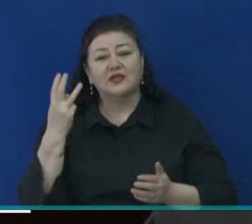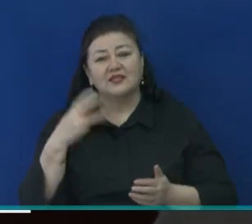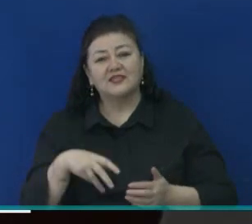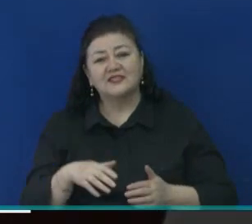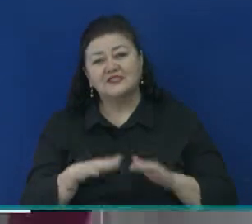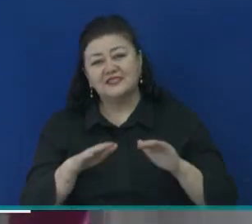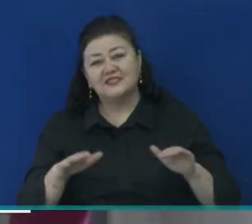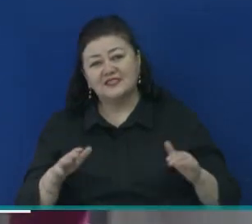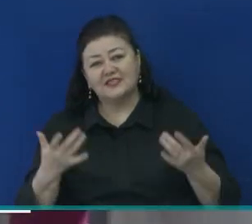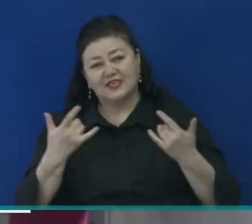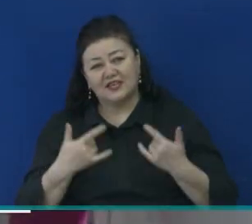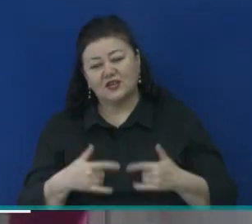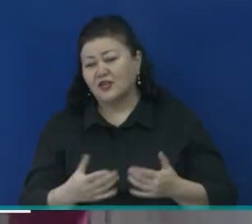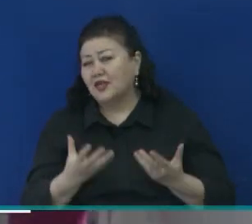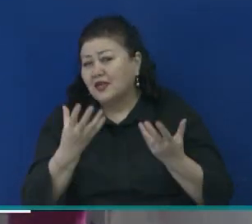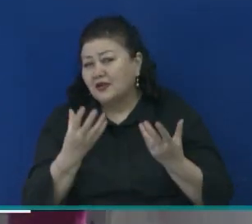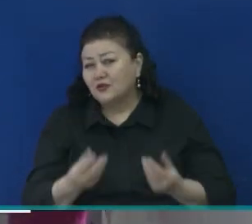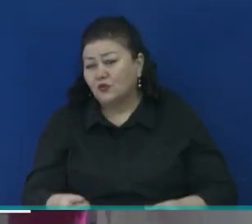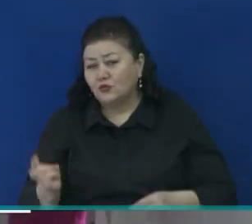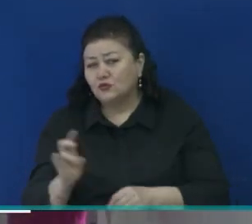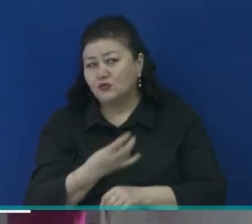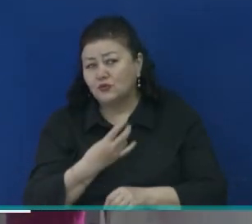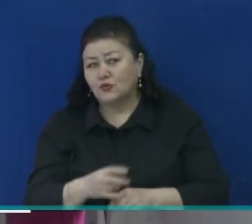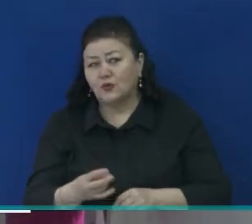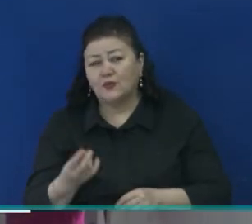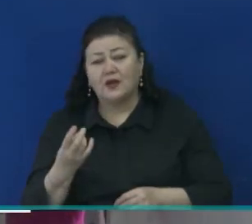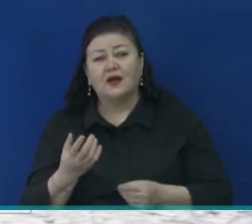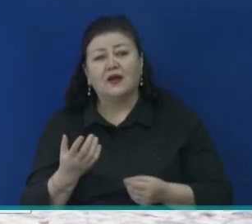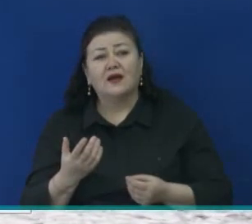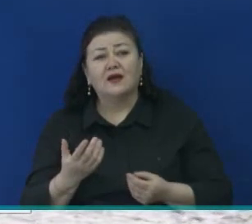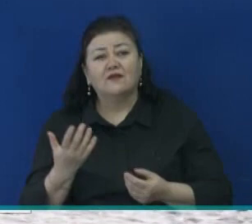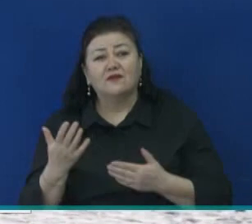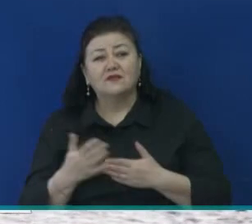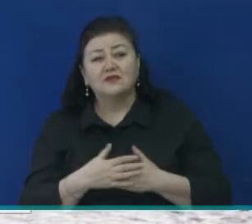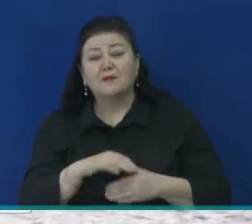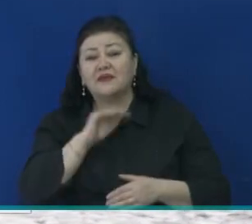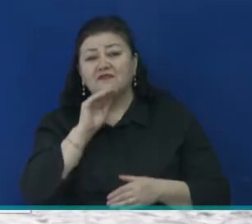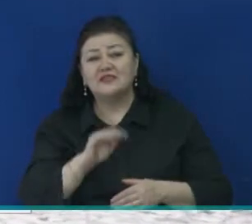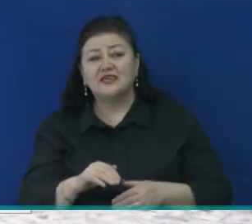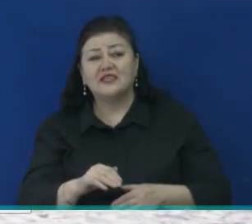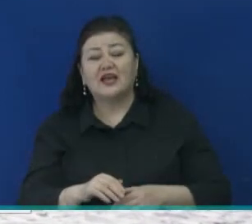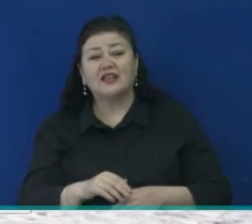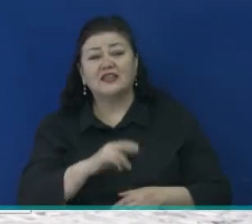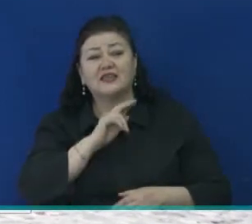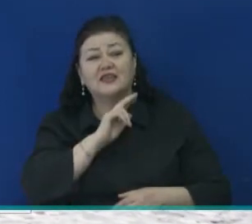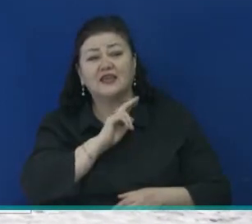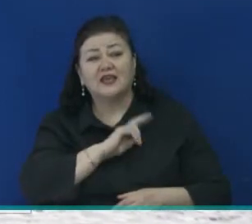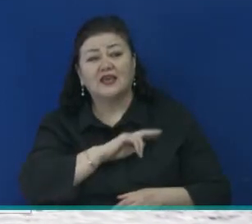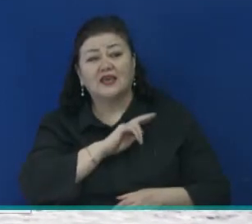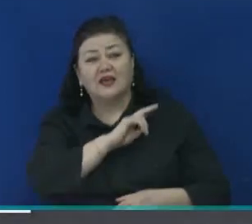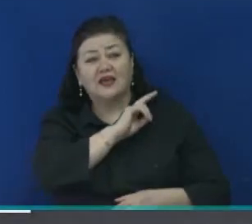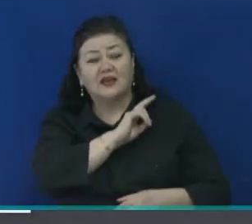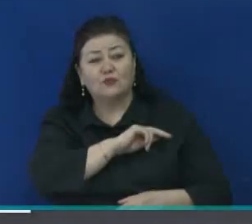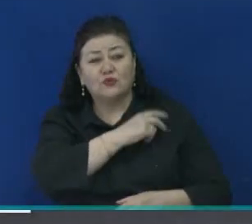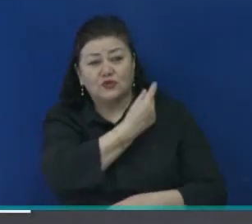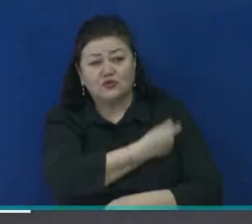дүниеге келеді. Күн түн демей жауапты сәтте әр ананың жанынан табылатын кәсіп иелерінің мойнындағы жауапкершілік жүгі